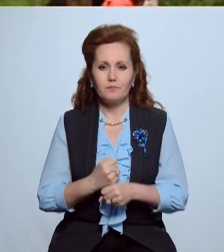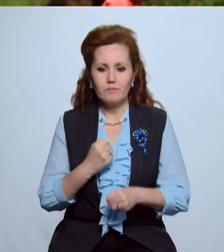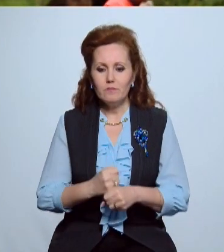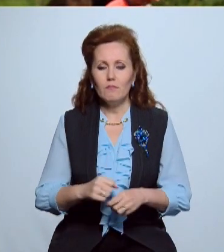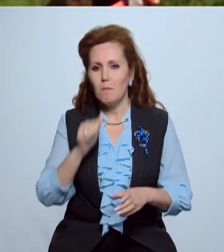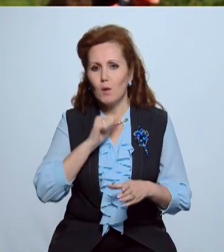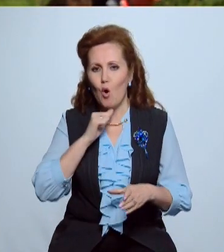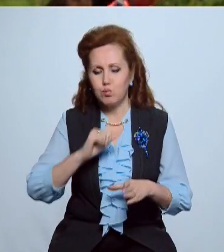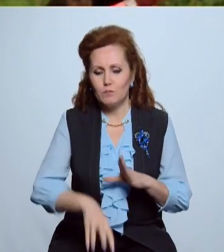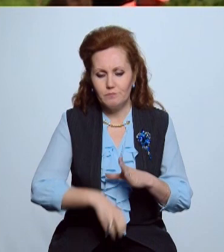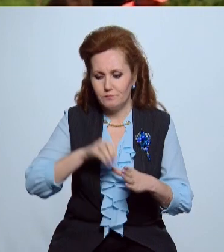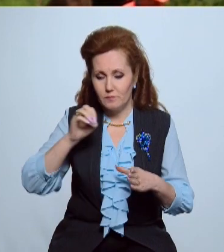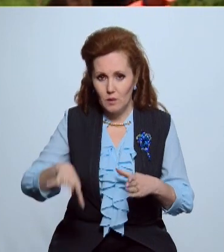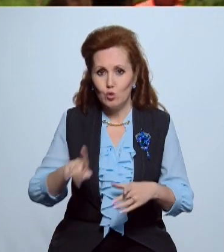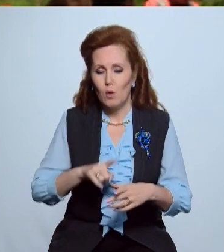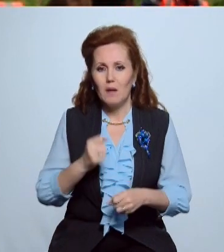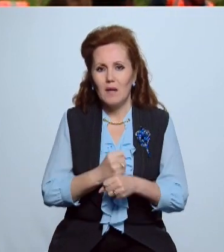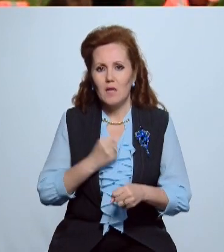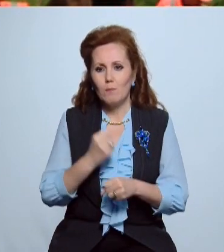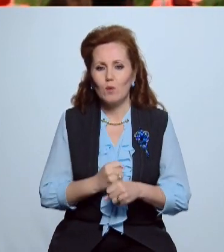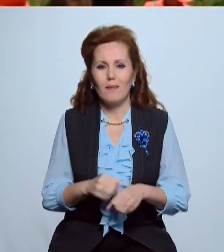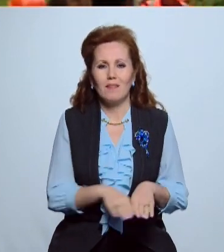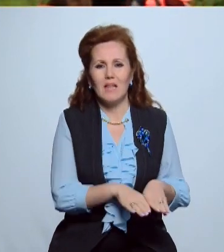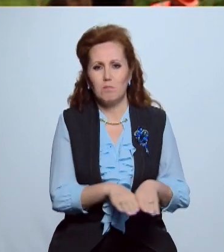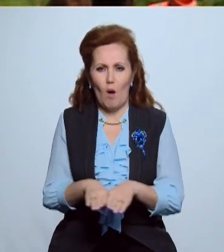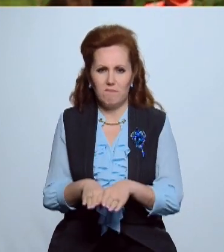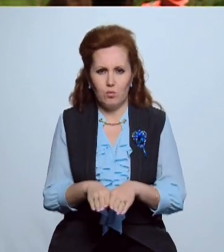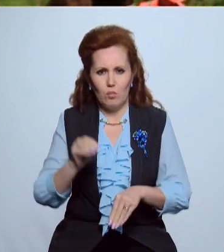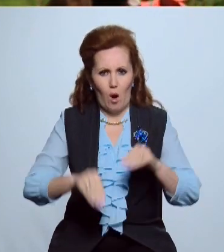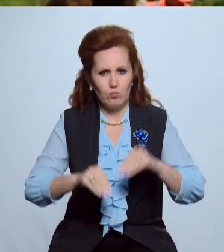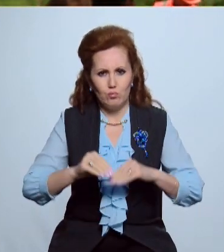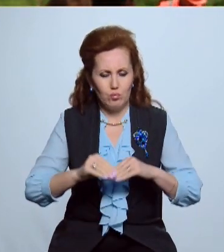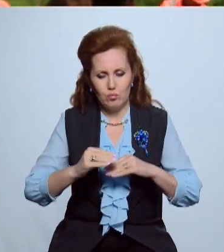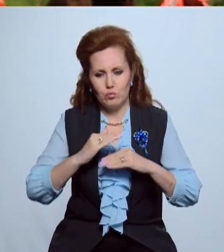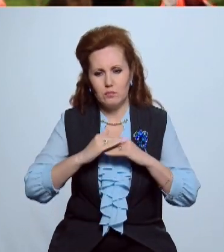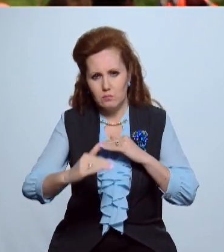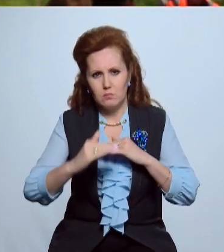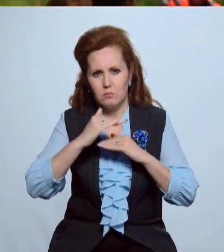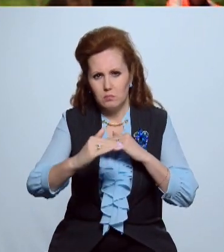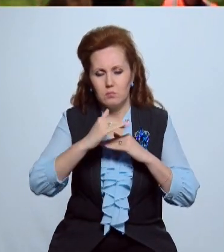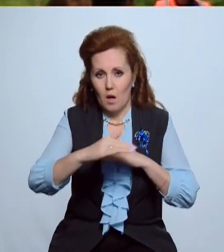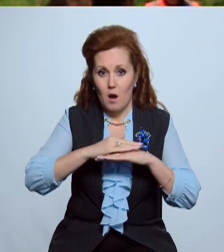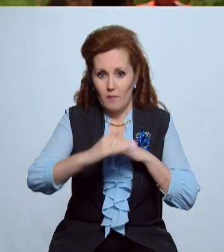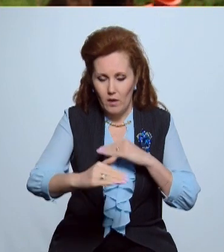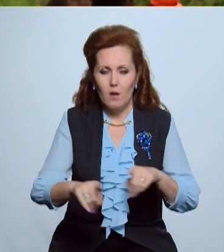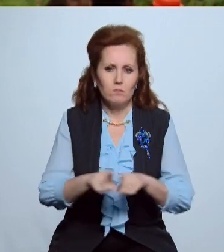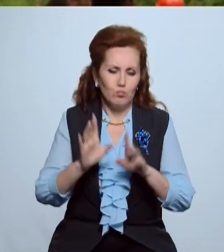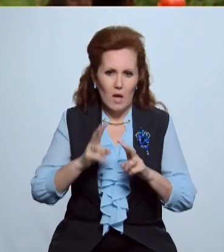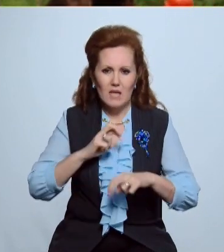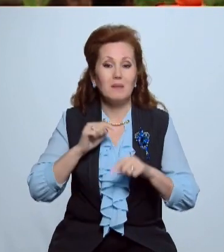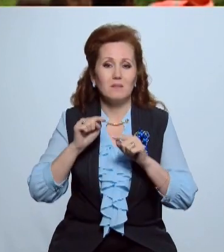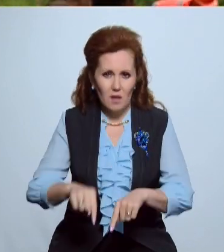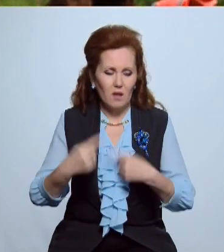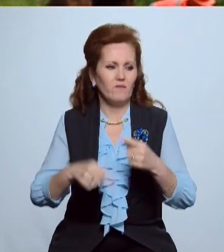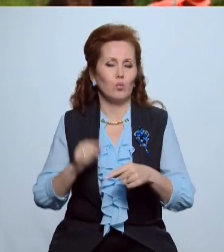для того, чтобы разработать типовые конструкции. Также будем отбираться не только здесь, не только на дороге Балезино-Сергино,